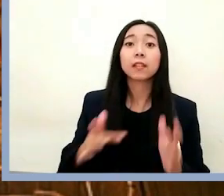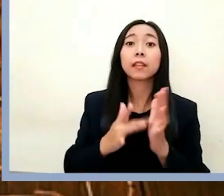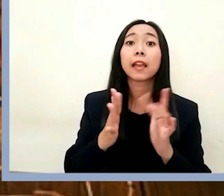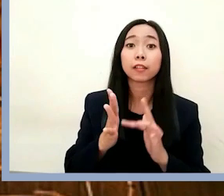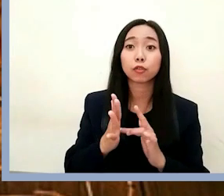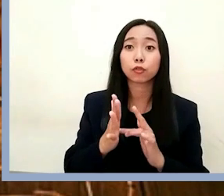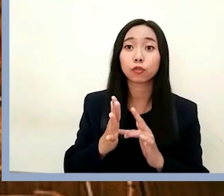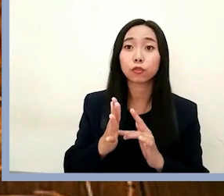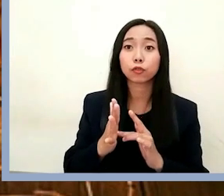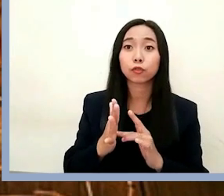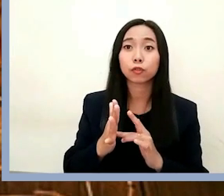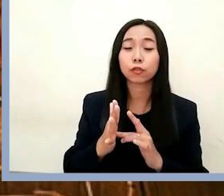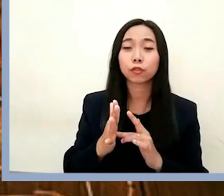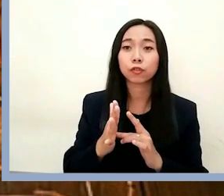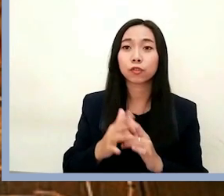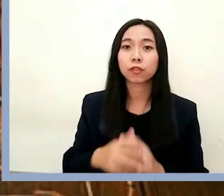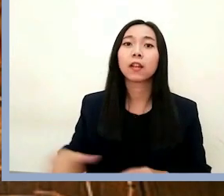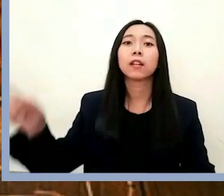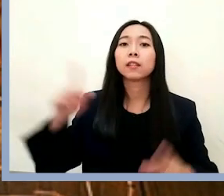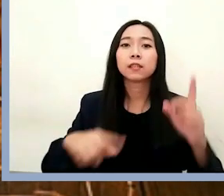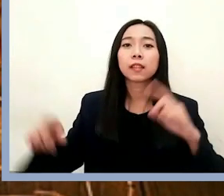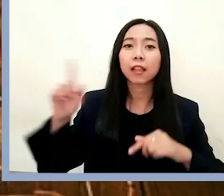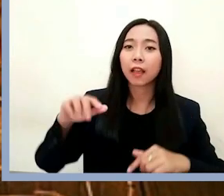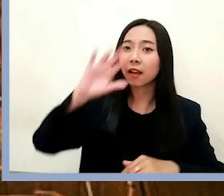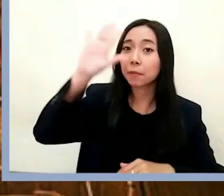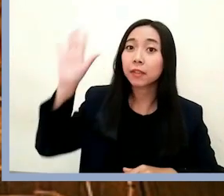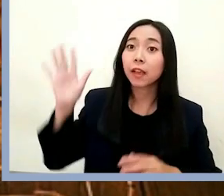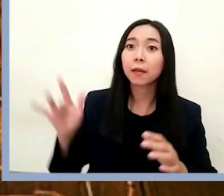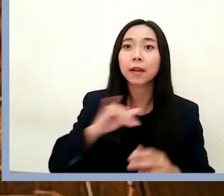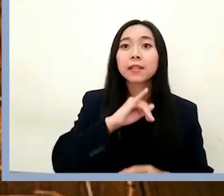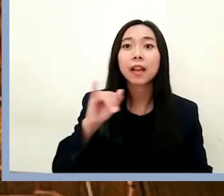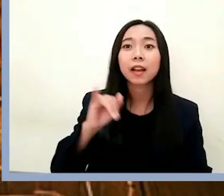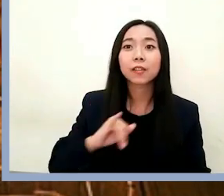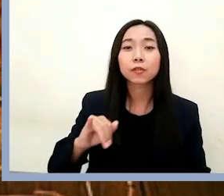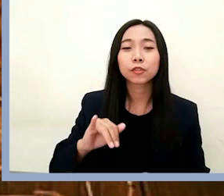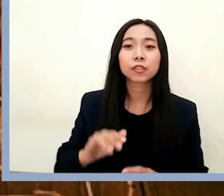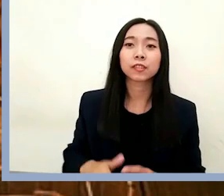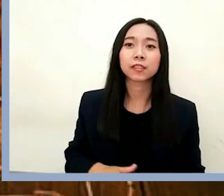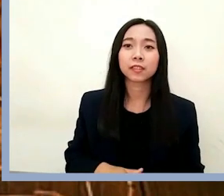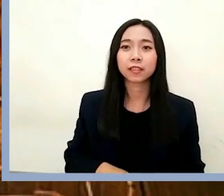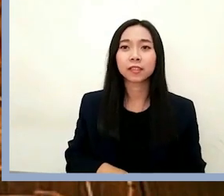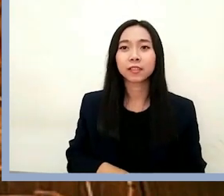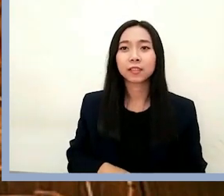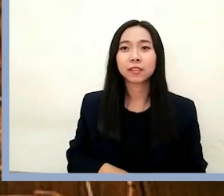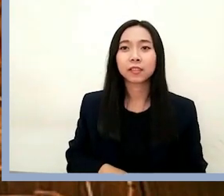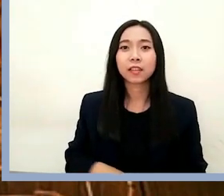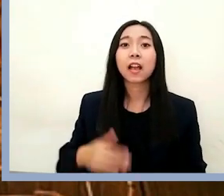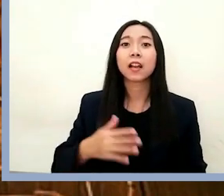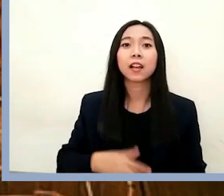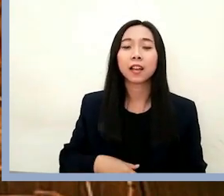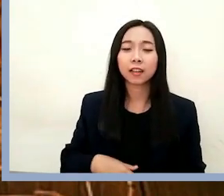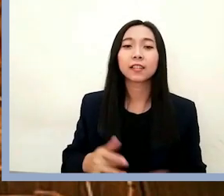mengagumkan mengesankan dalam diri sakios adalah dia berkata mau berkunjung